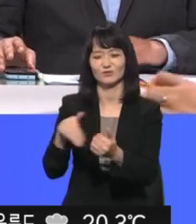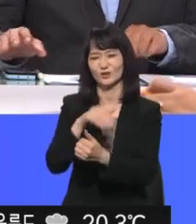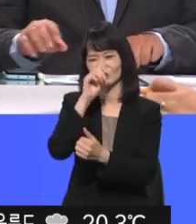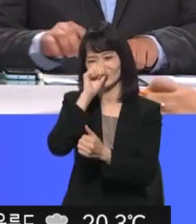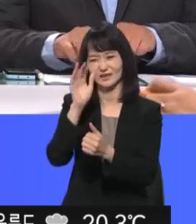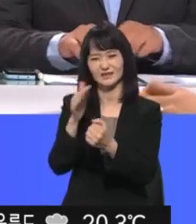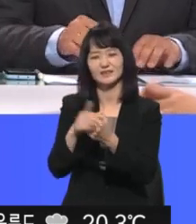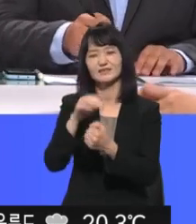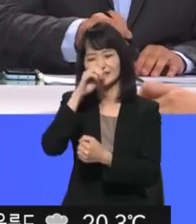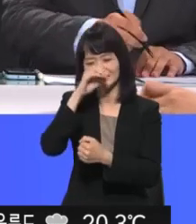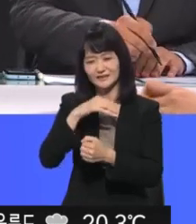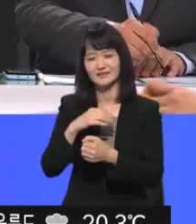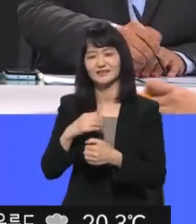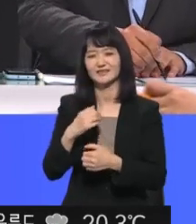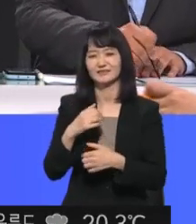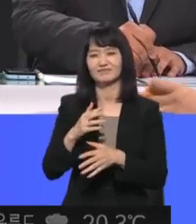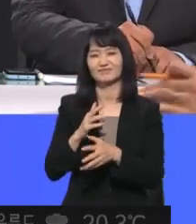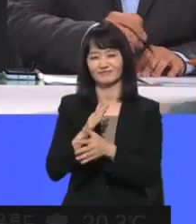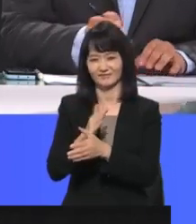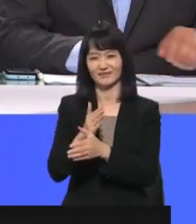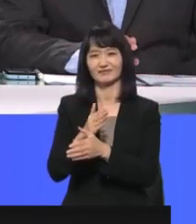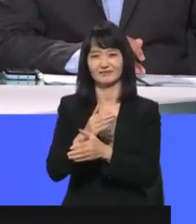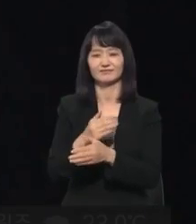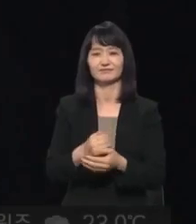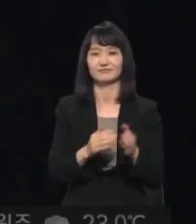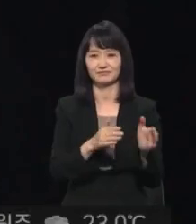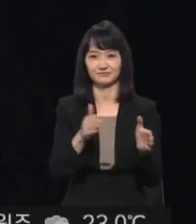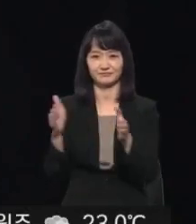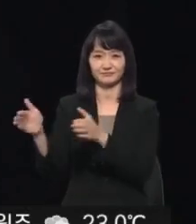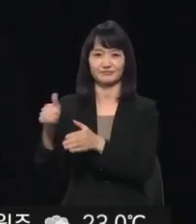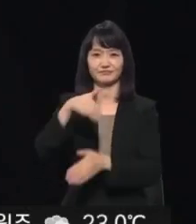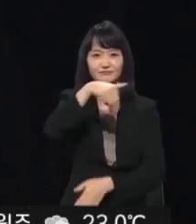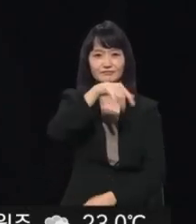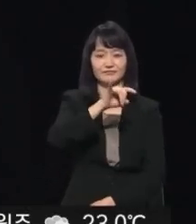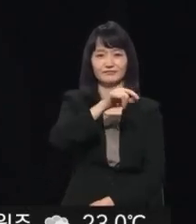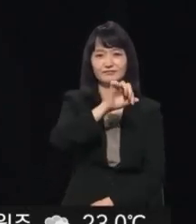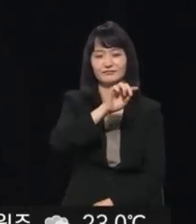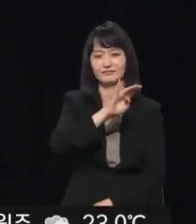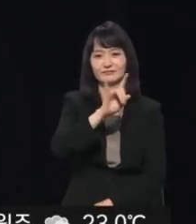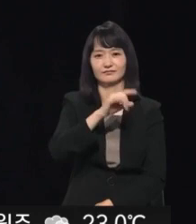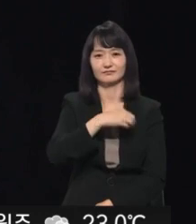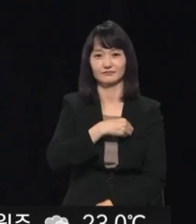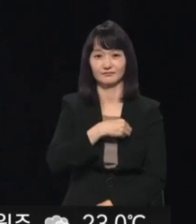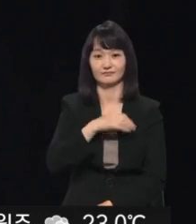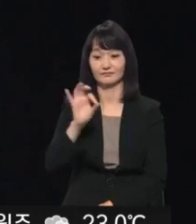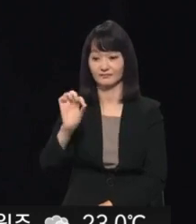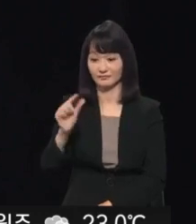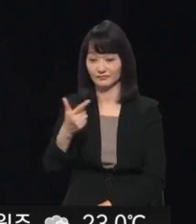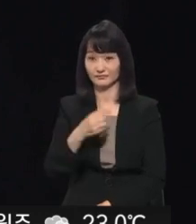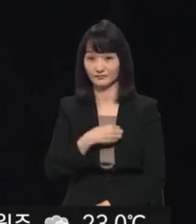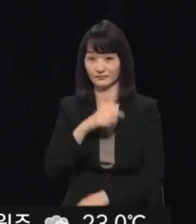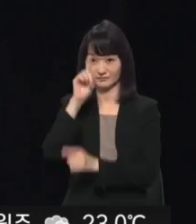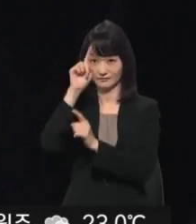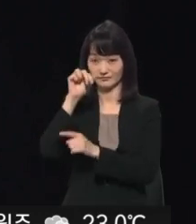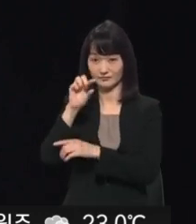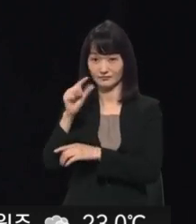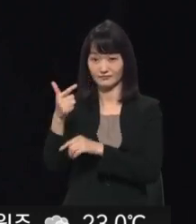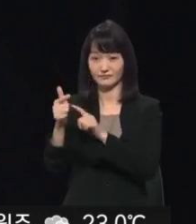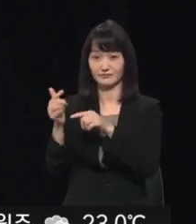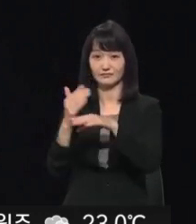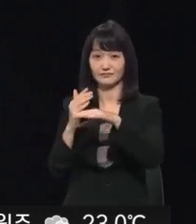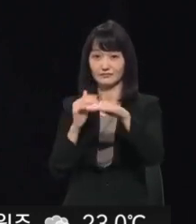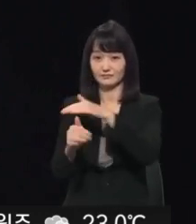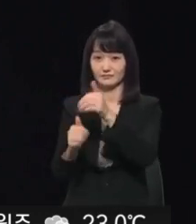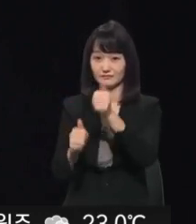어어 앞서 이제 제 입에 비디오의 님이 얘기 하셨는데 제 입에 의원님이 얘기했었는데 안철수 원이 이준석 전 대표 회 전당대회